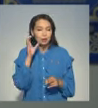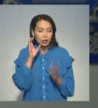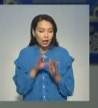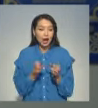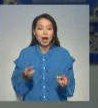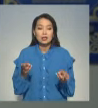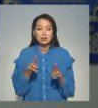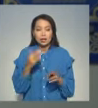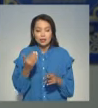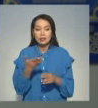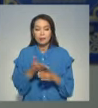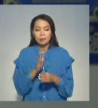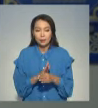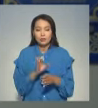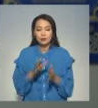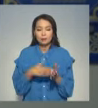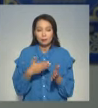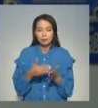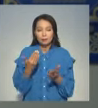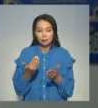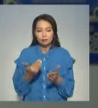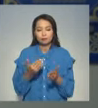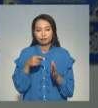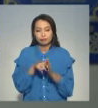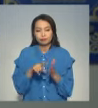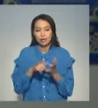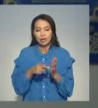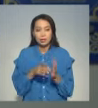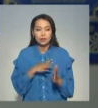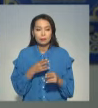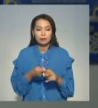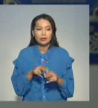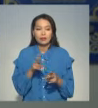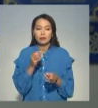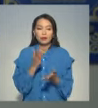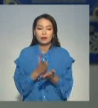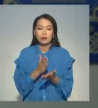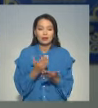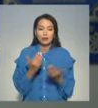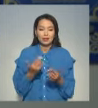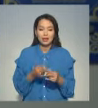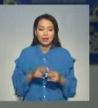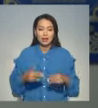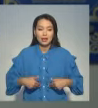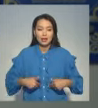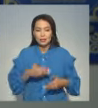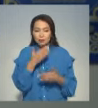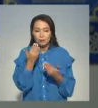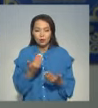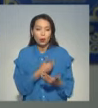взяли хлеб с маслом и занесли в отделение. То есть это не является истинной голодовкой, это просто они